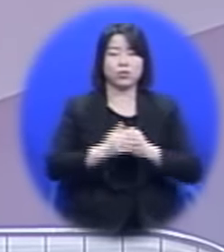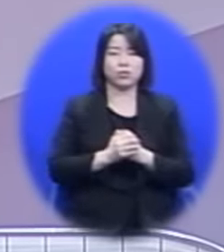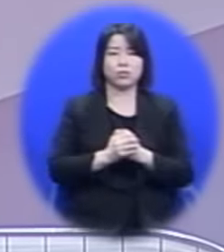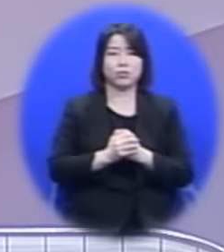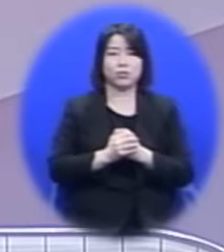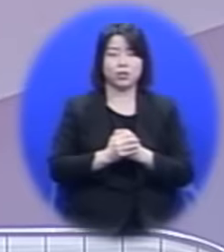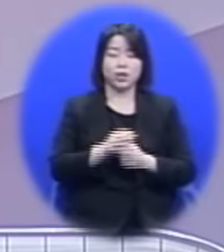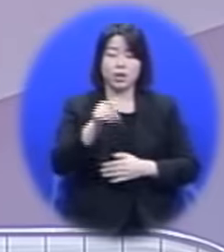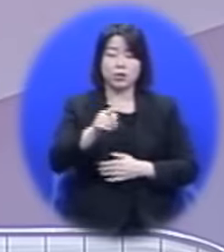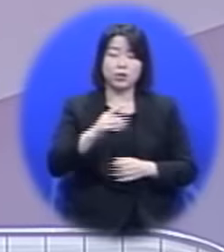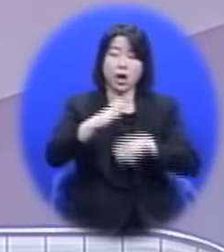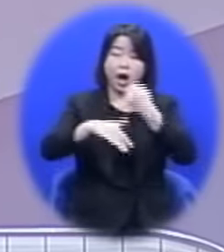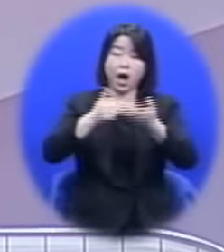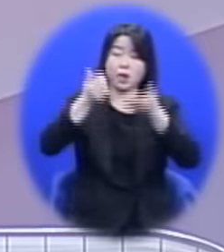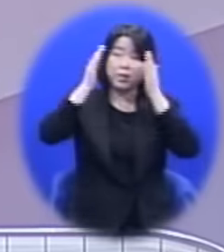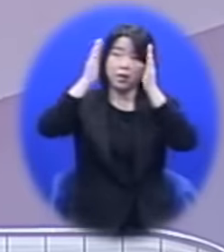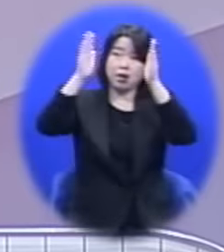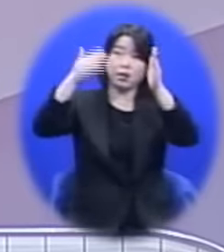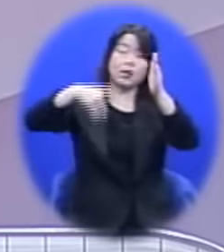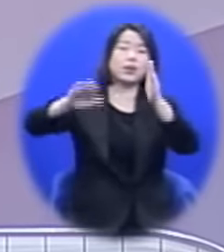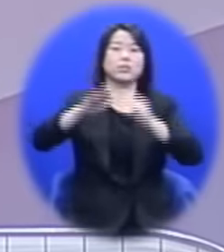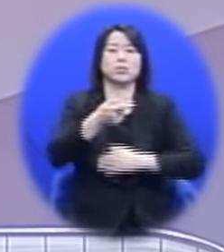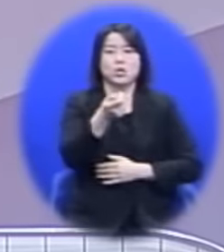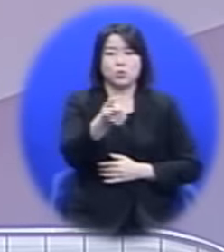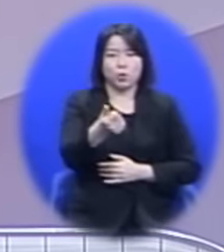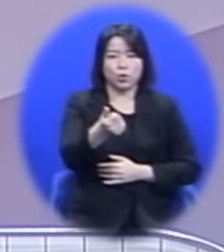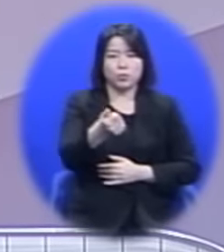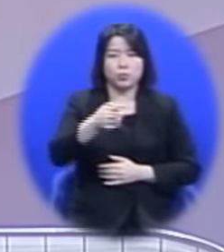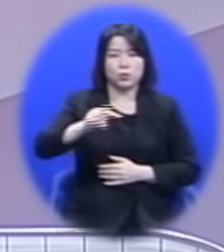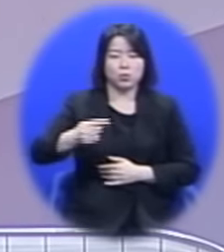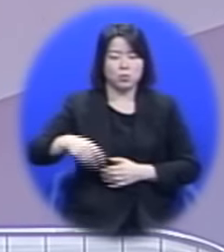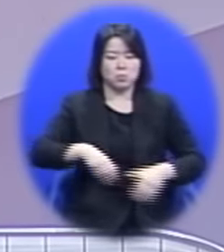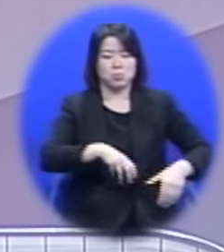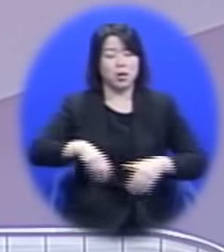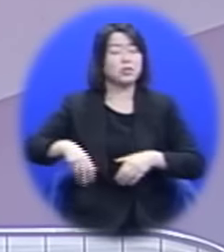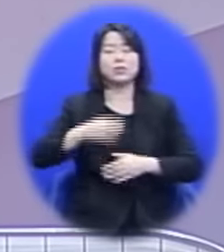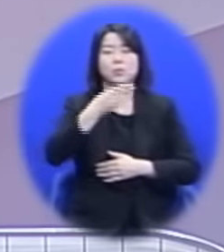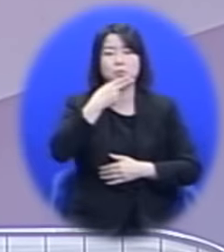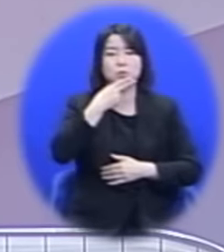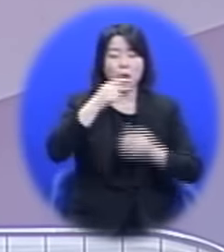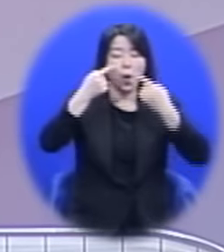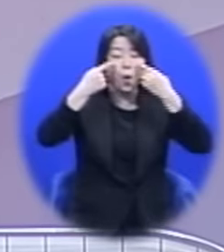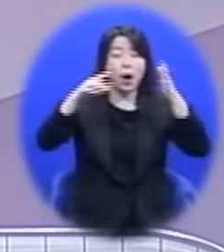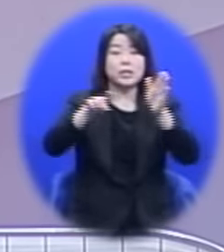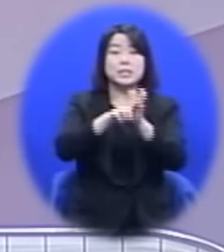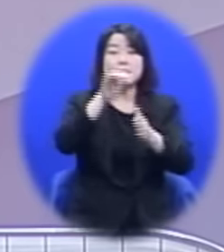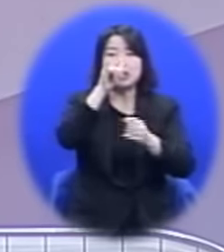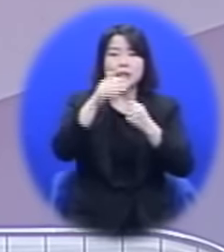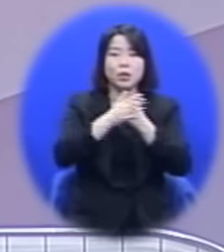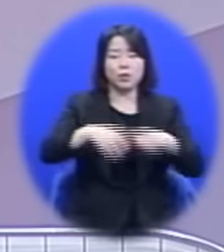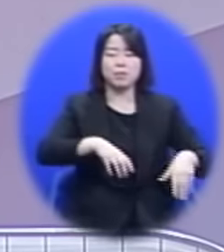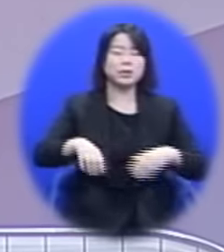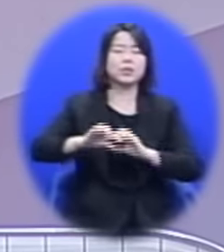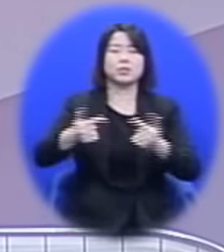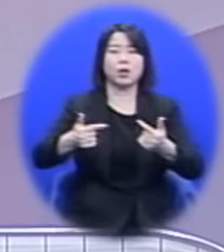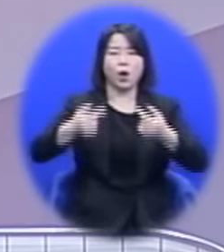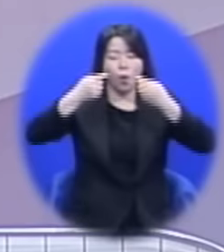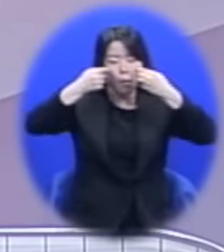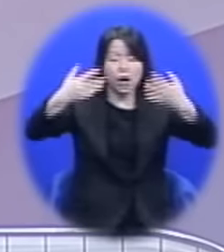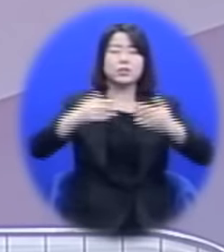그분은 하나님을 향하여 나아가는 것에 조금도 주저함이 없습니다. 확신이 있습니다.